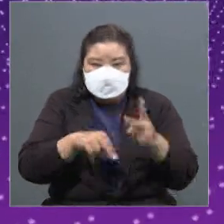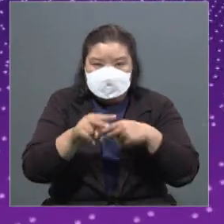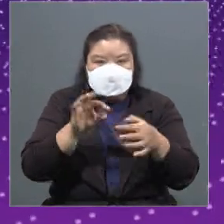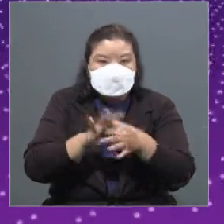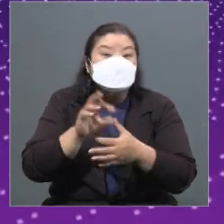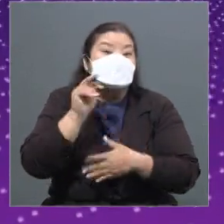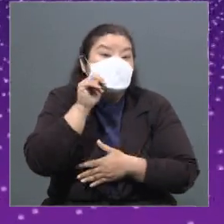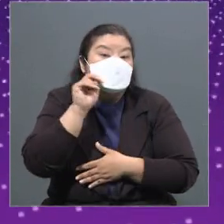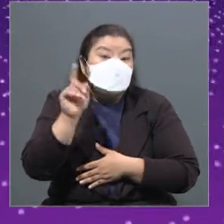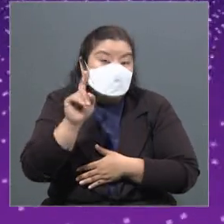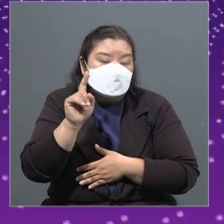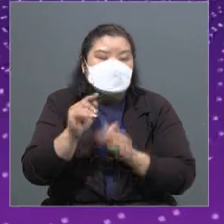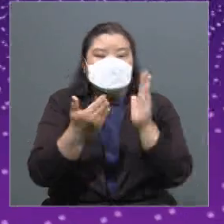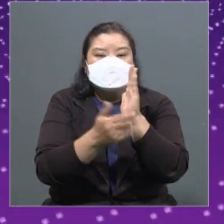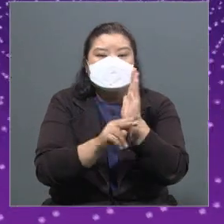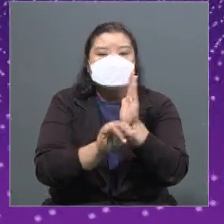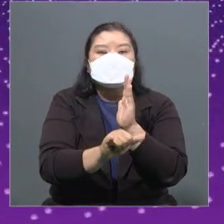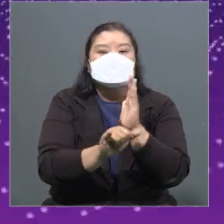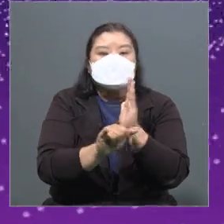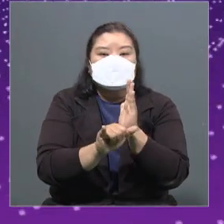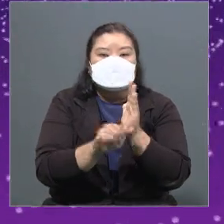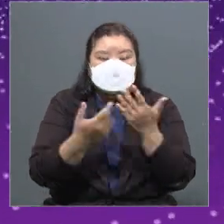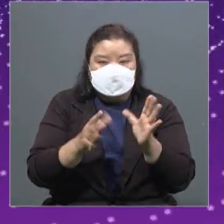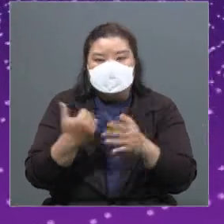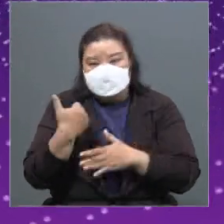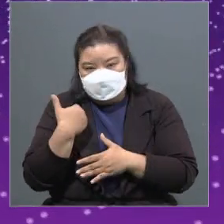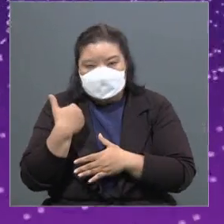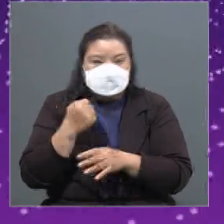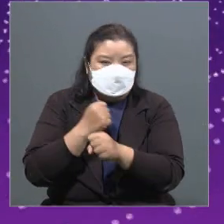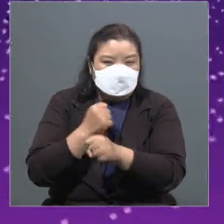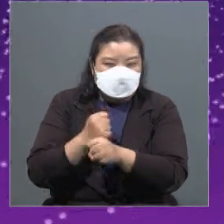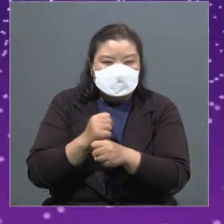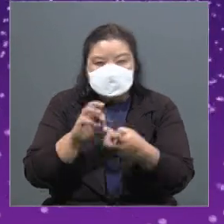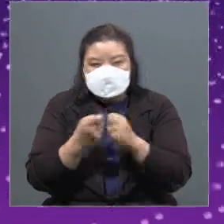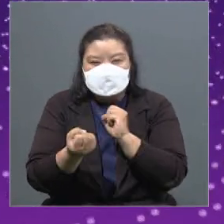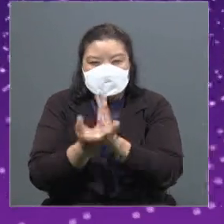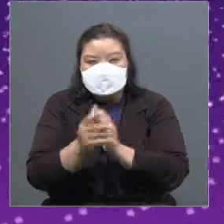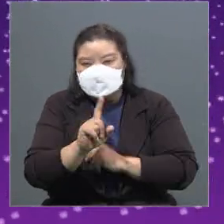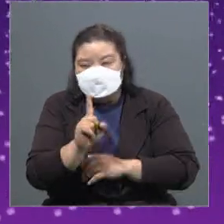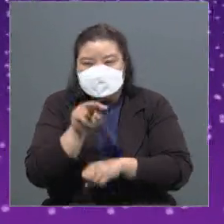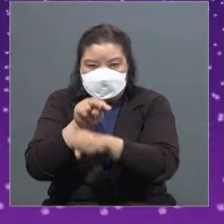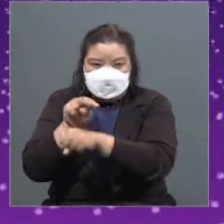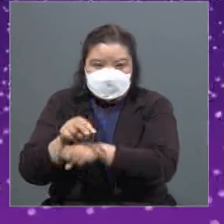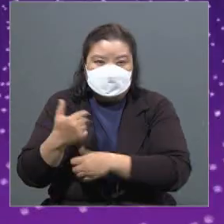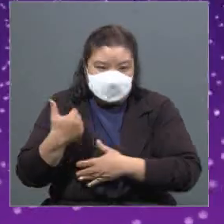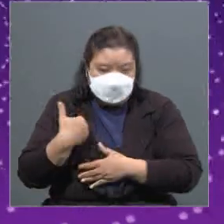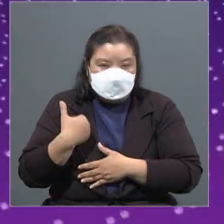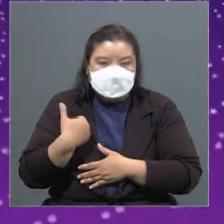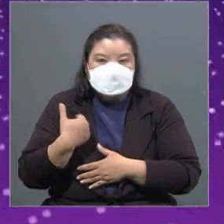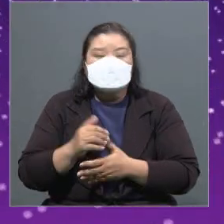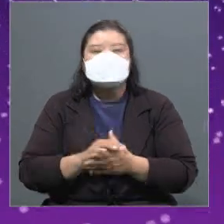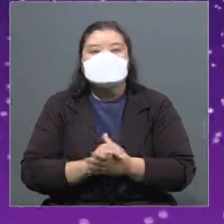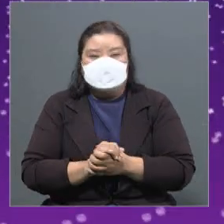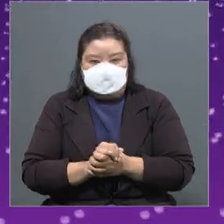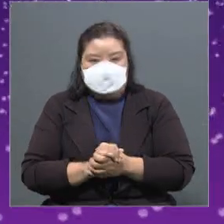ครู่นี้ที่จังหวัดหนองคายก็ไปกำชับระดมสรรพกำลังในทุกกระบวนการรับมือกับภัยพิบัติค่ะตั้งแต่เรื่องของการเตือนภัยอันนี้สำคัญเ